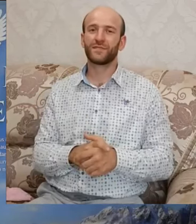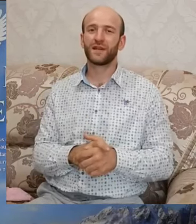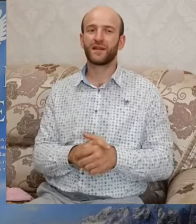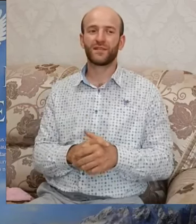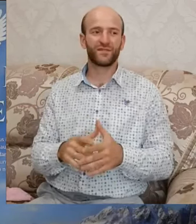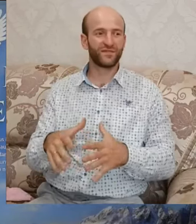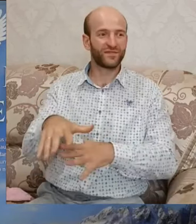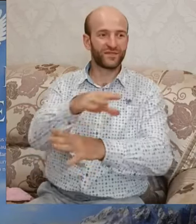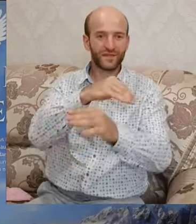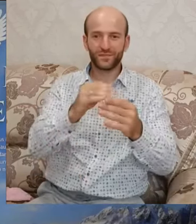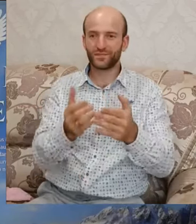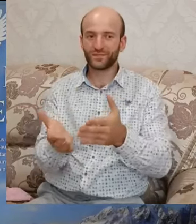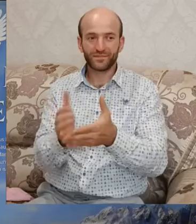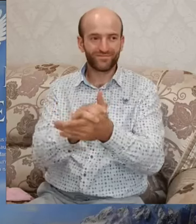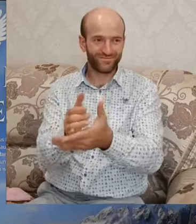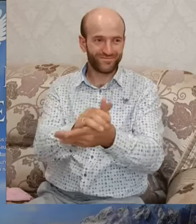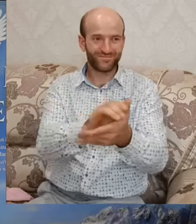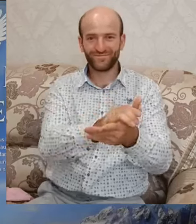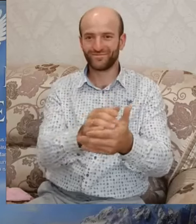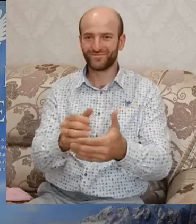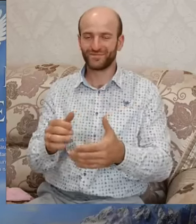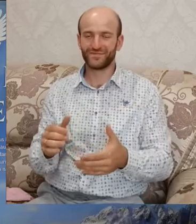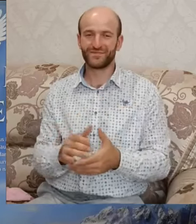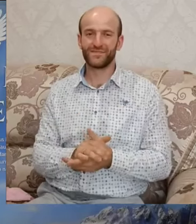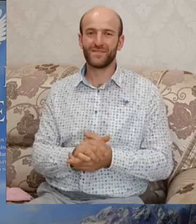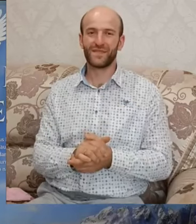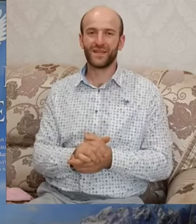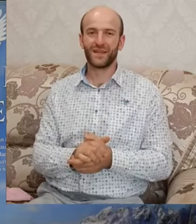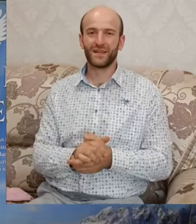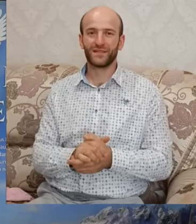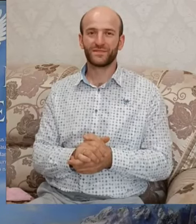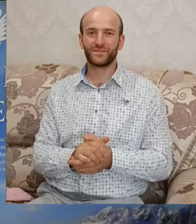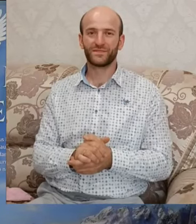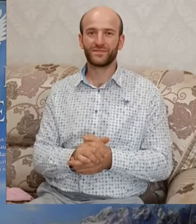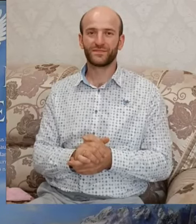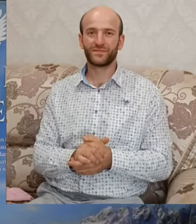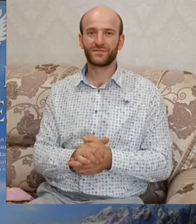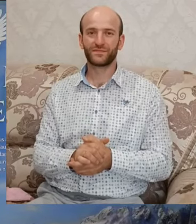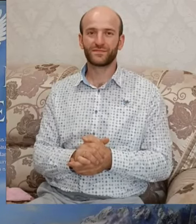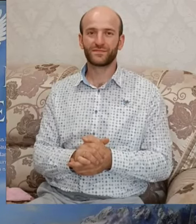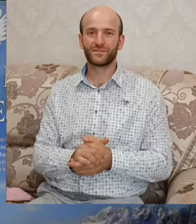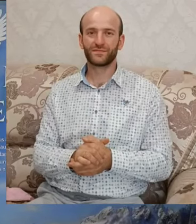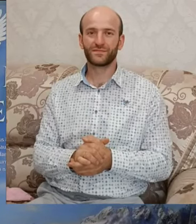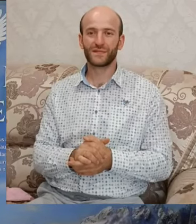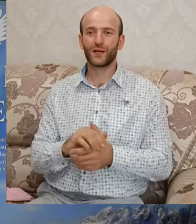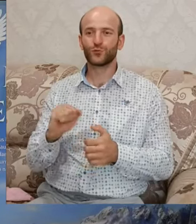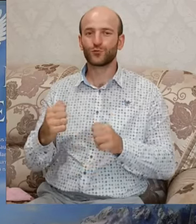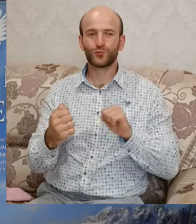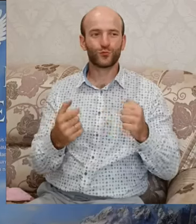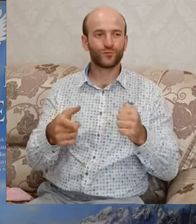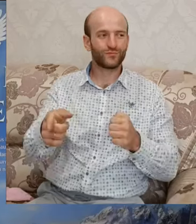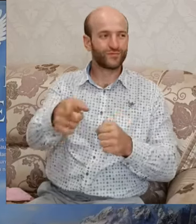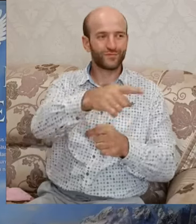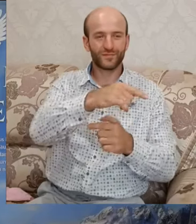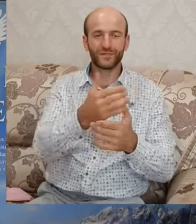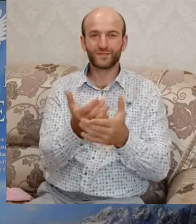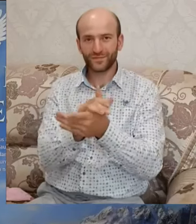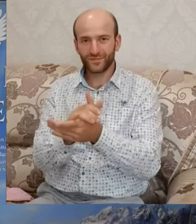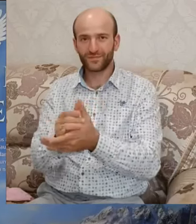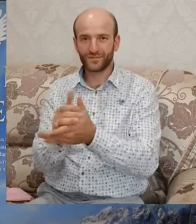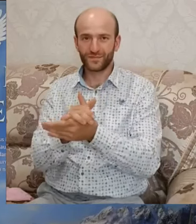Taigi, toliau priminkite, jeigu kažkas dar iš broliai sesės iš Vilniaus, mūsų